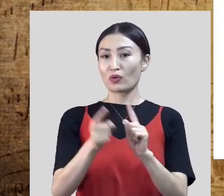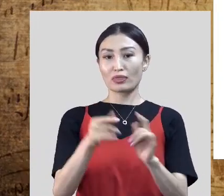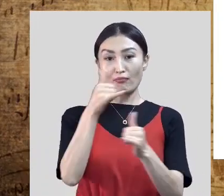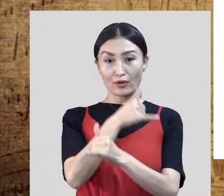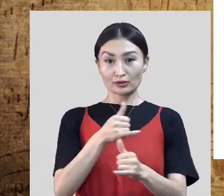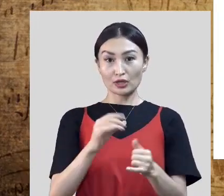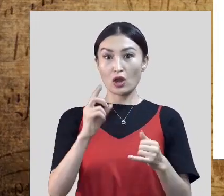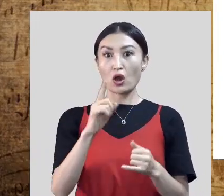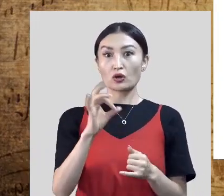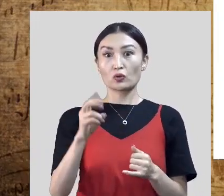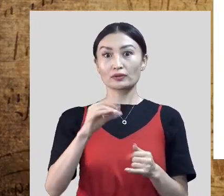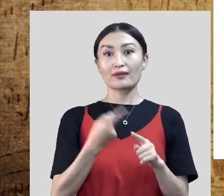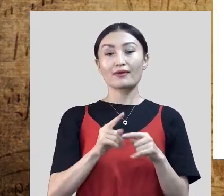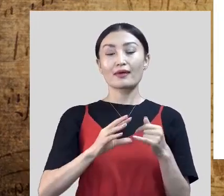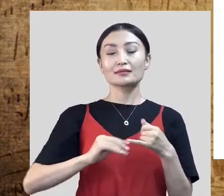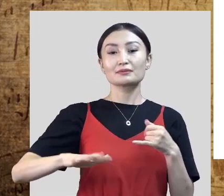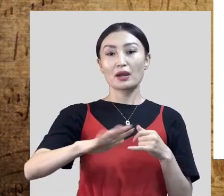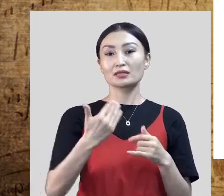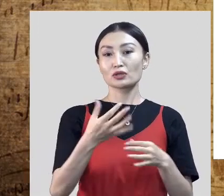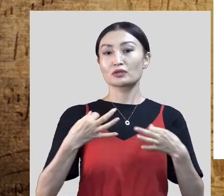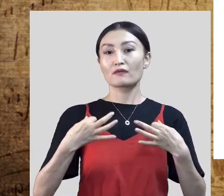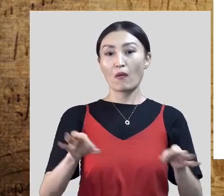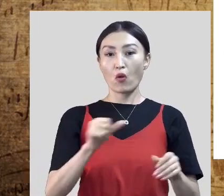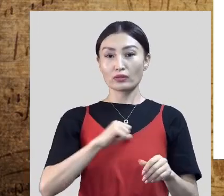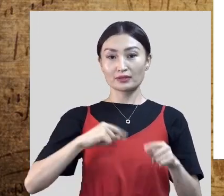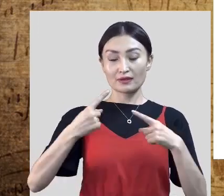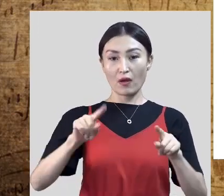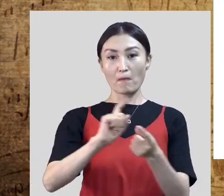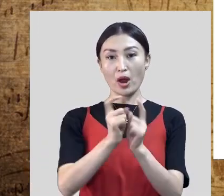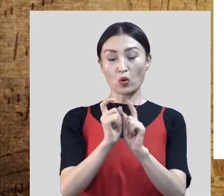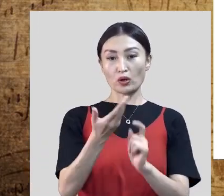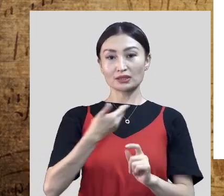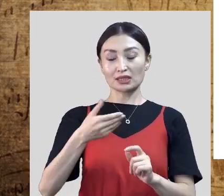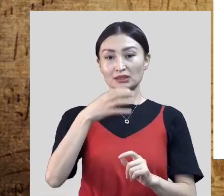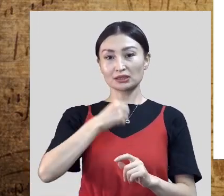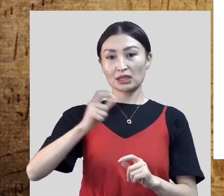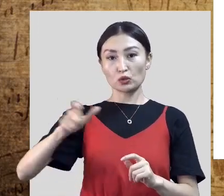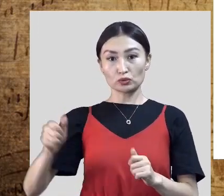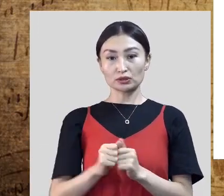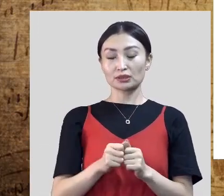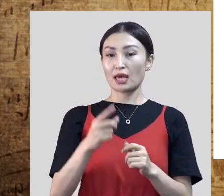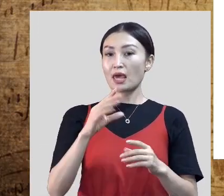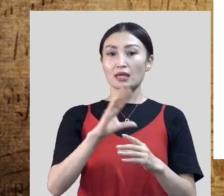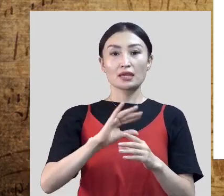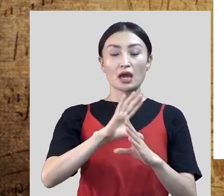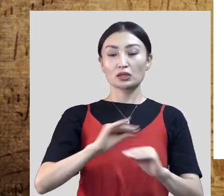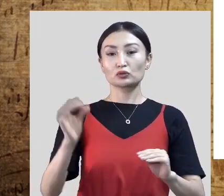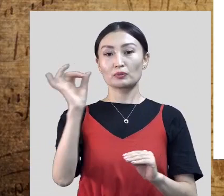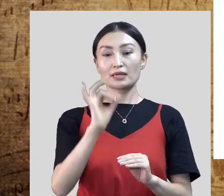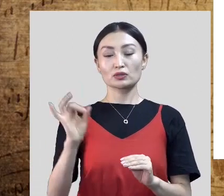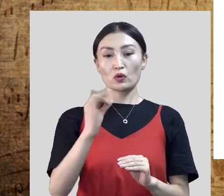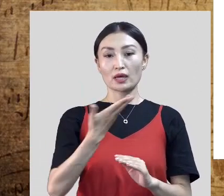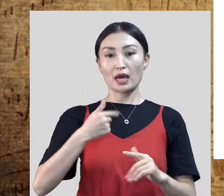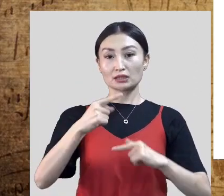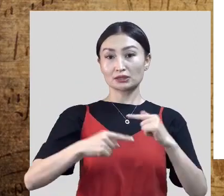променять. Родина – это земля, за ее свободу и независимость боролись наши предки. Родина – это неугасимая история наших